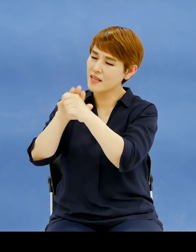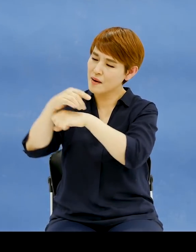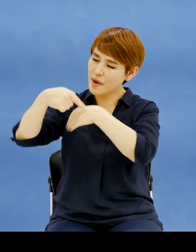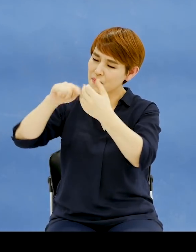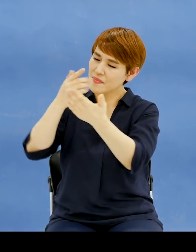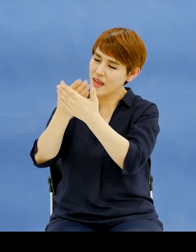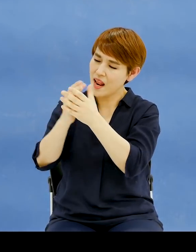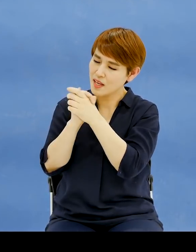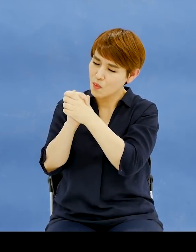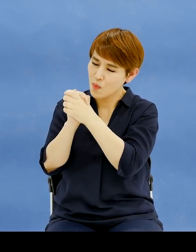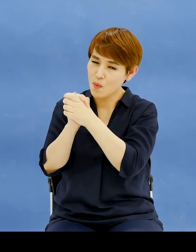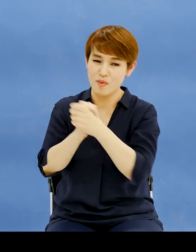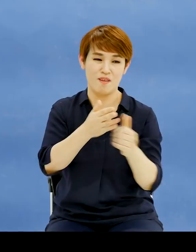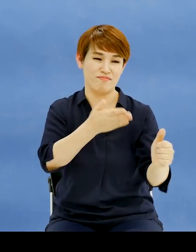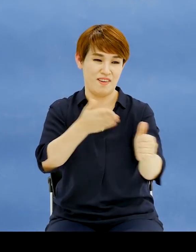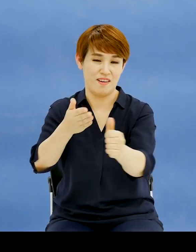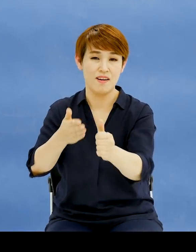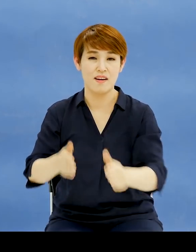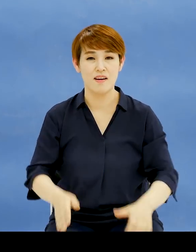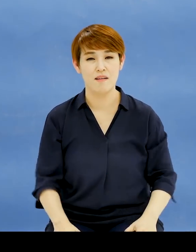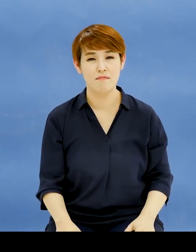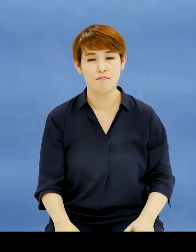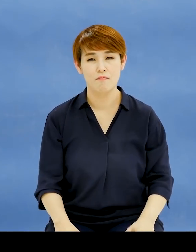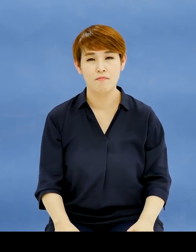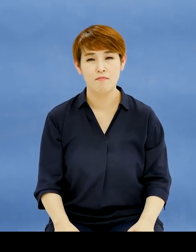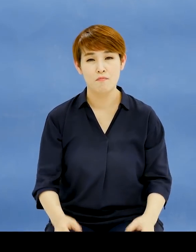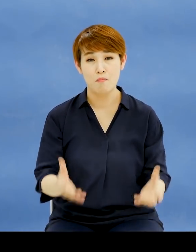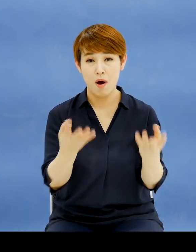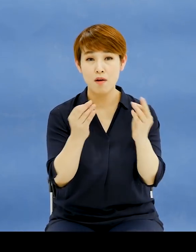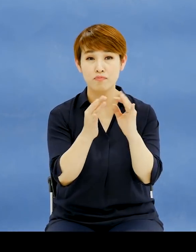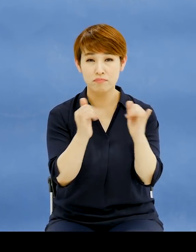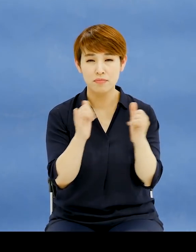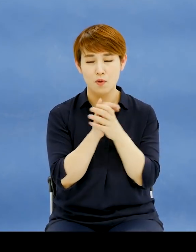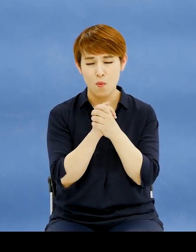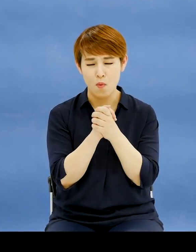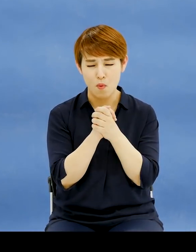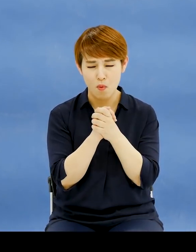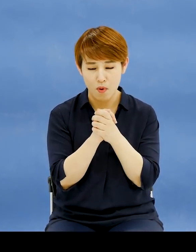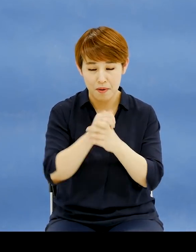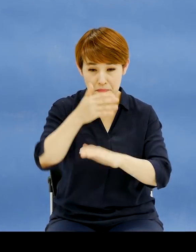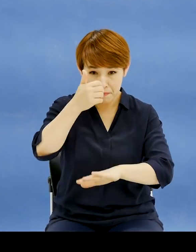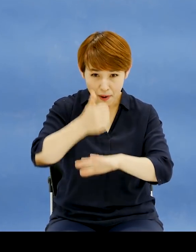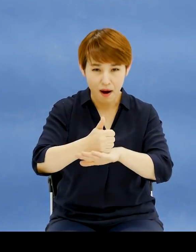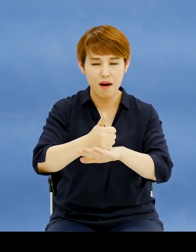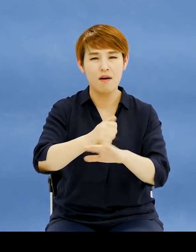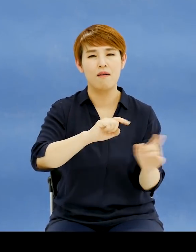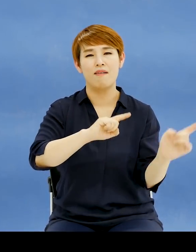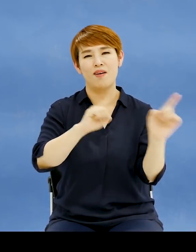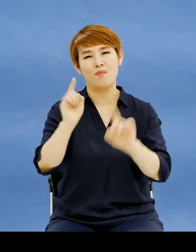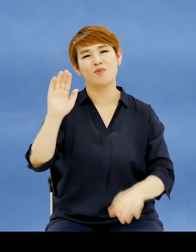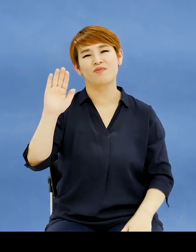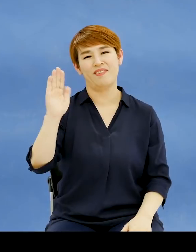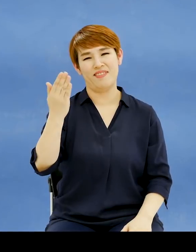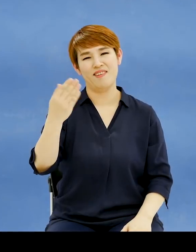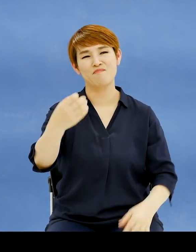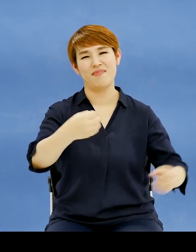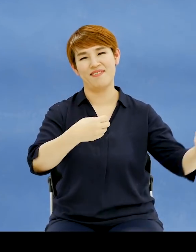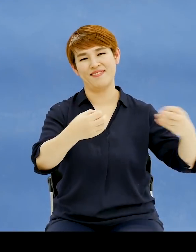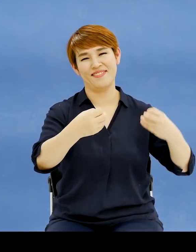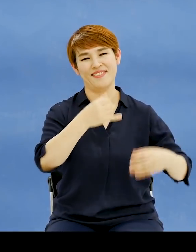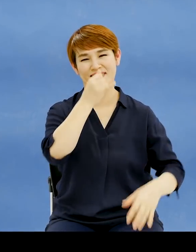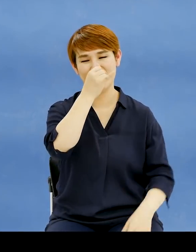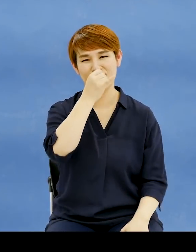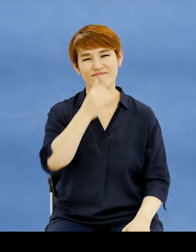이런 걸 달라고 한번 기도해 보세요 하는데 꽤 여러 가정이 그렇게 기도하셔서 네. 많이